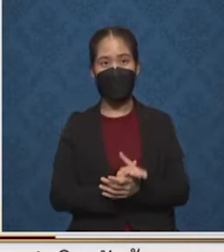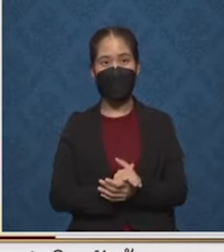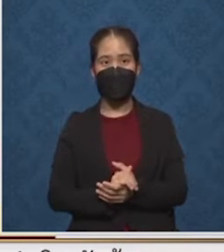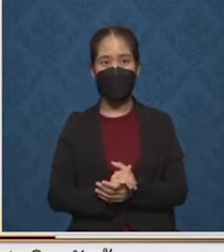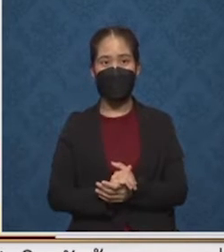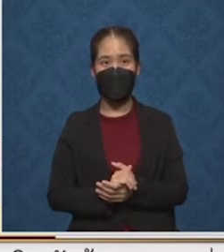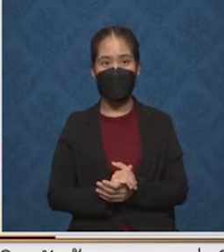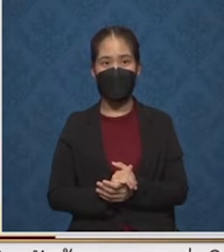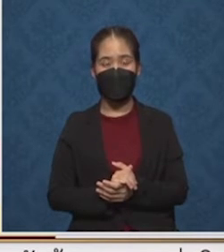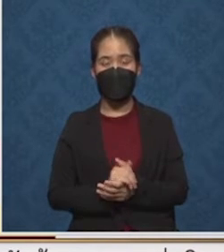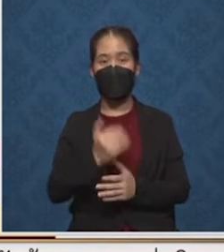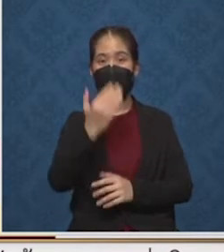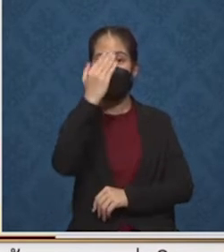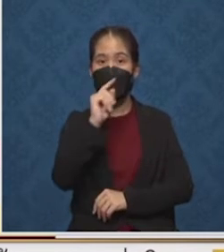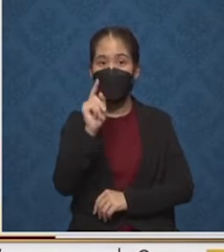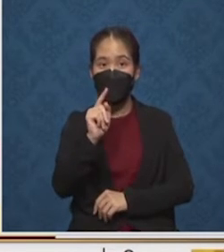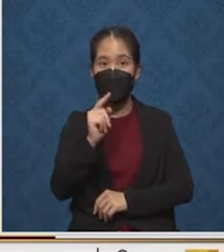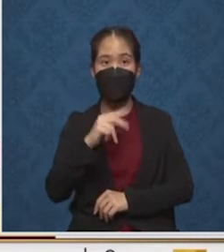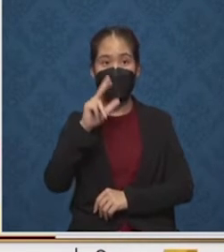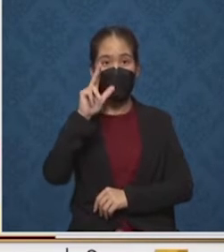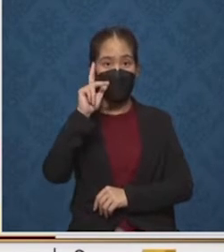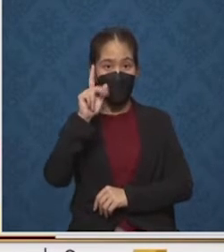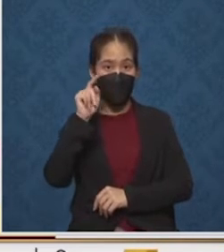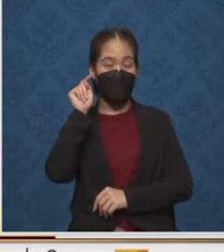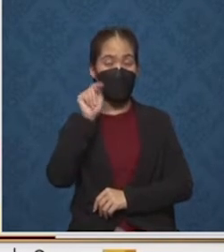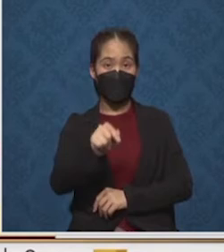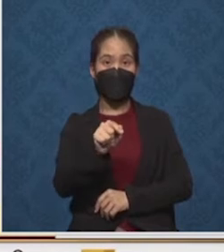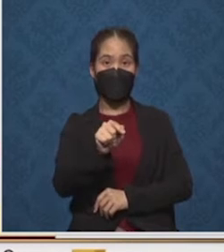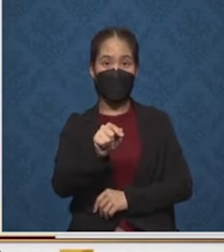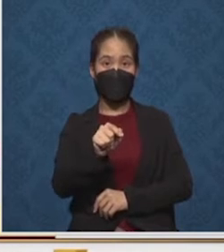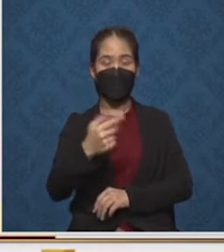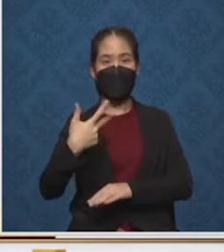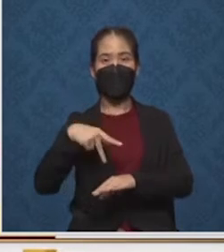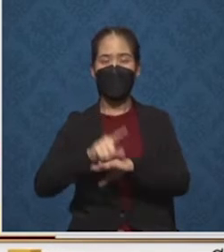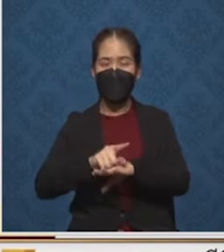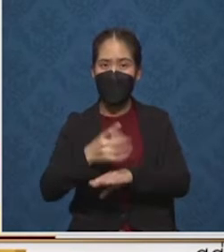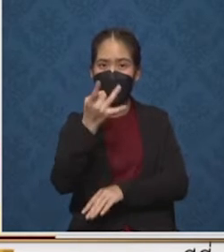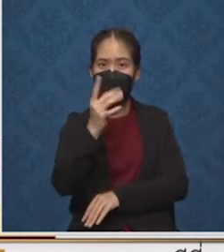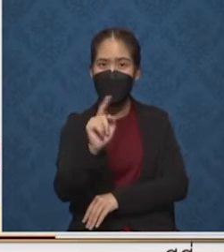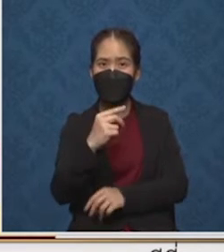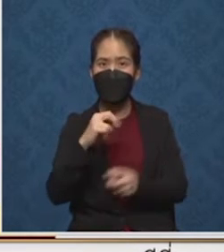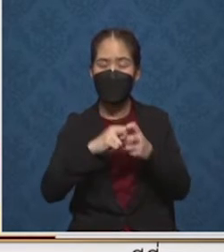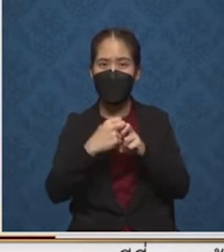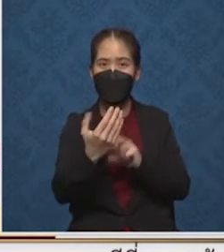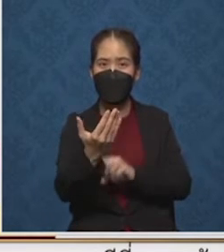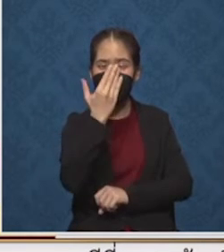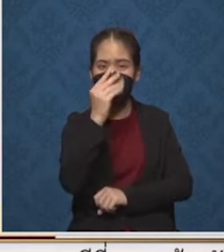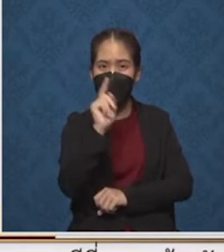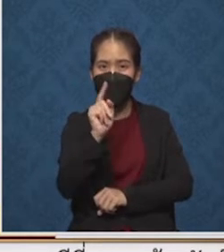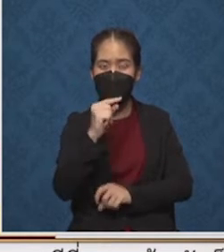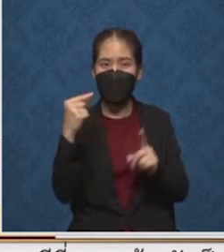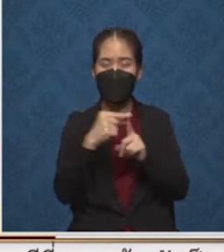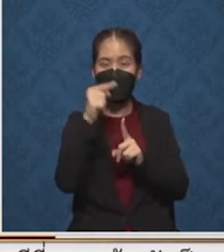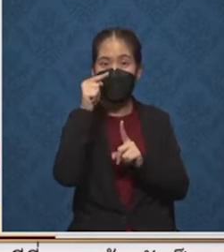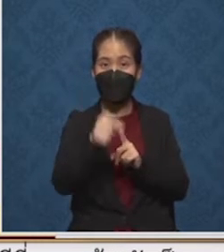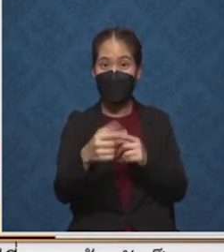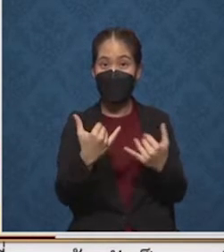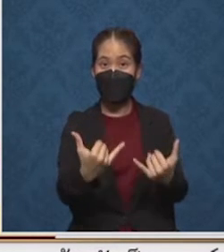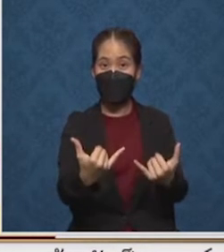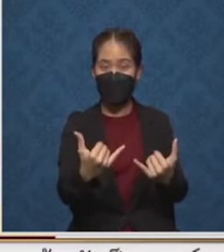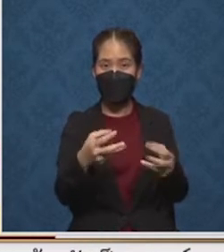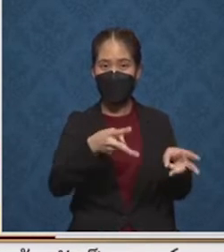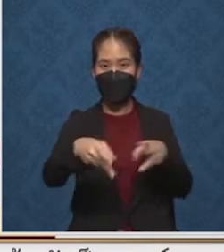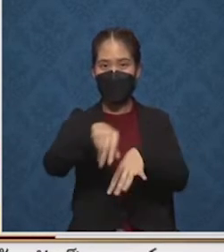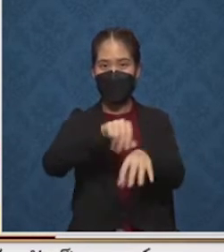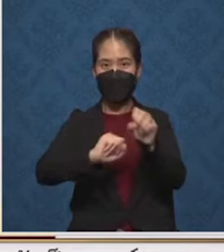มันจะถูกแก้ด้วยข้อสั่งการนี้ทำอาหารอะไรเกิดขึ้นครับหัวข้อสำคัญที่ไม่เกิดขึ้นนะครับได้ทาง